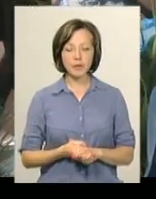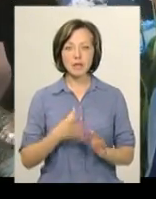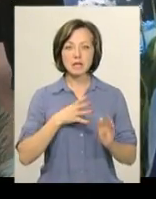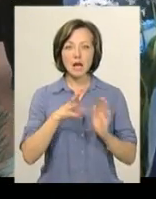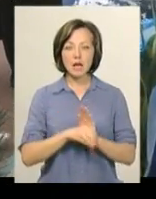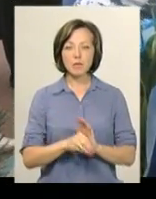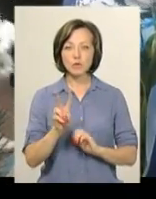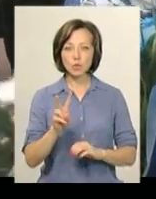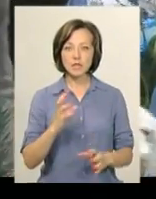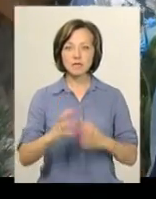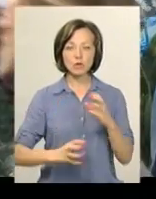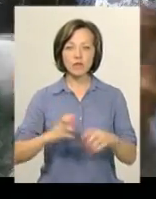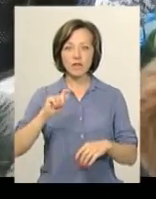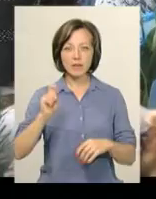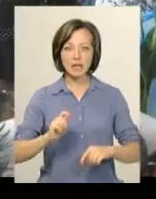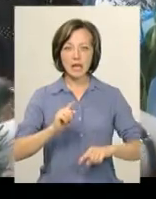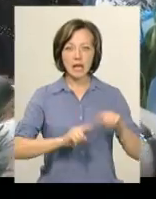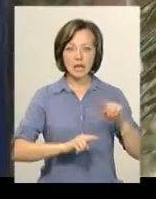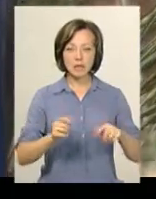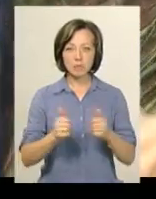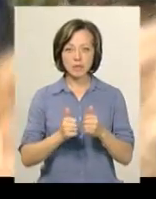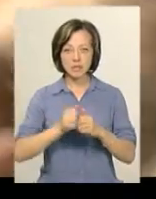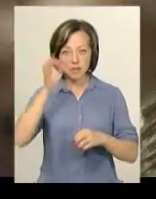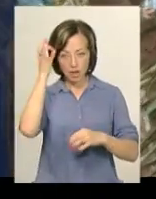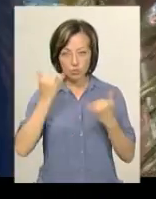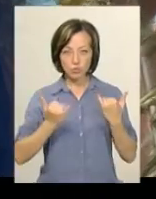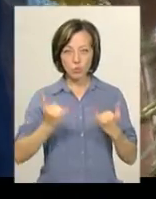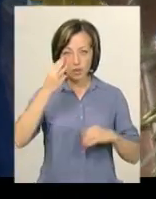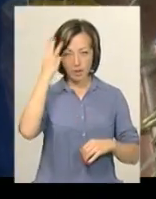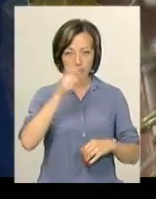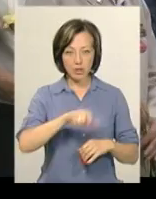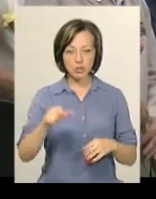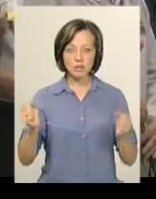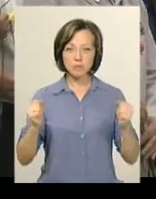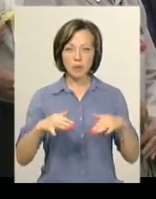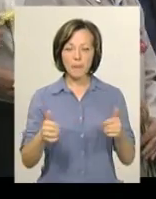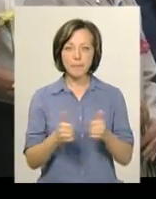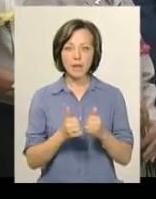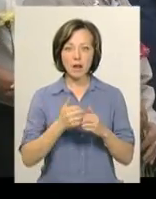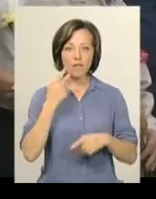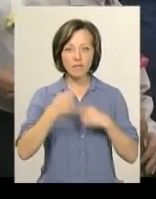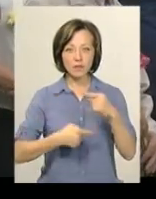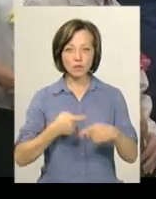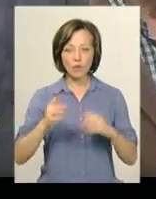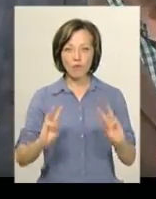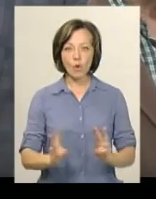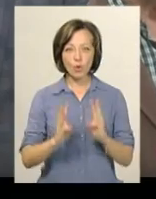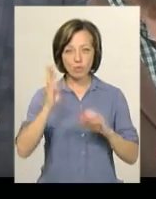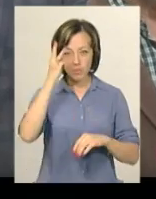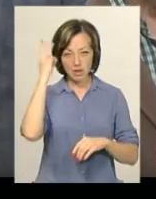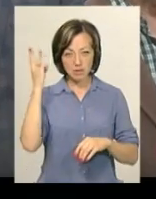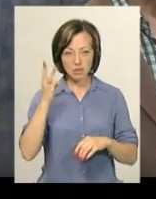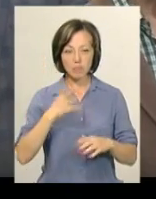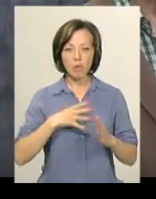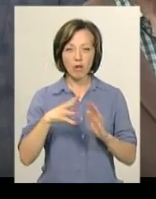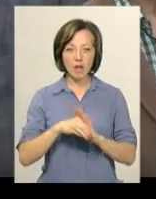Загиблих у Другій світовій війні, рідних та близьких, згадують сьогодні хмельничани. Вони зібралися біля вічного вогню в обласному центрі. Полеглих